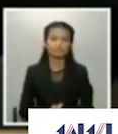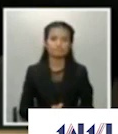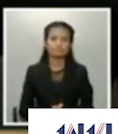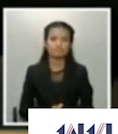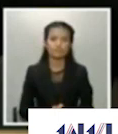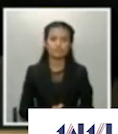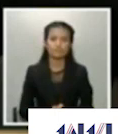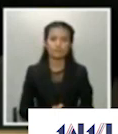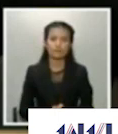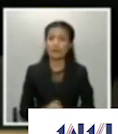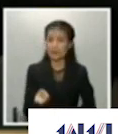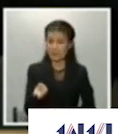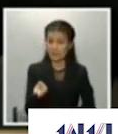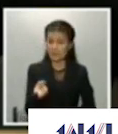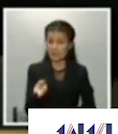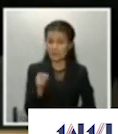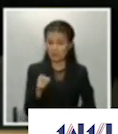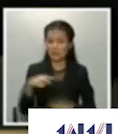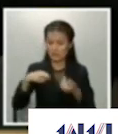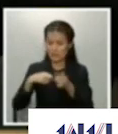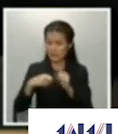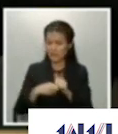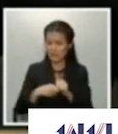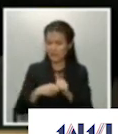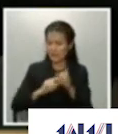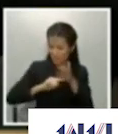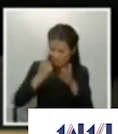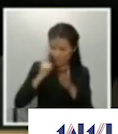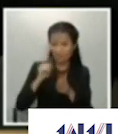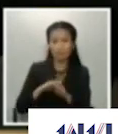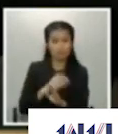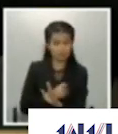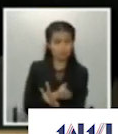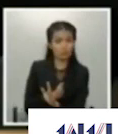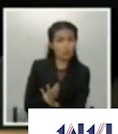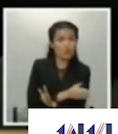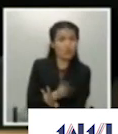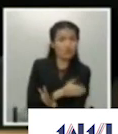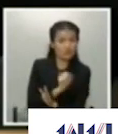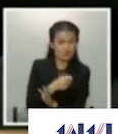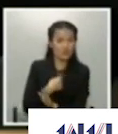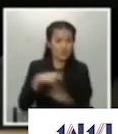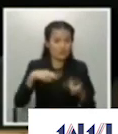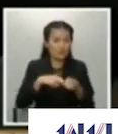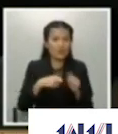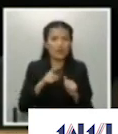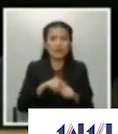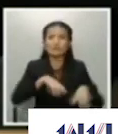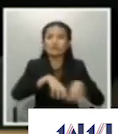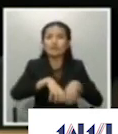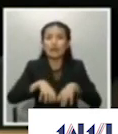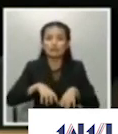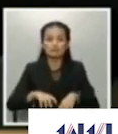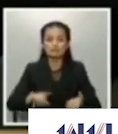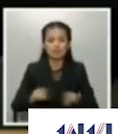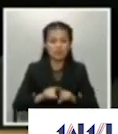าจริงๆแล้วนั้นเราบอกเลยว่าที่ผ่านมาเราบริหารไม่เอกภาพจริงๆหน่วยงานของเรามีหลายส่ว